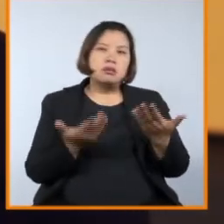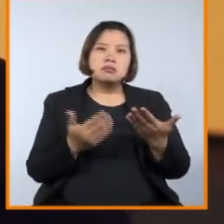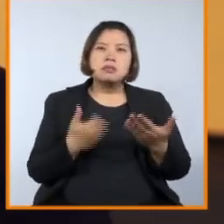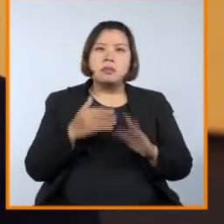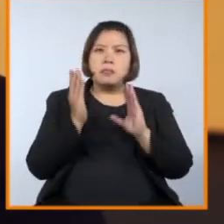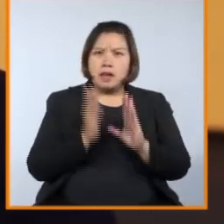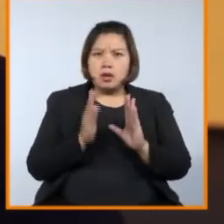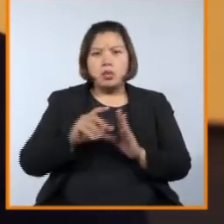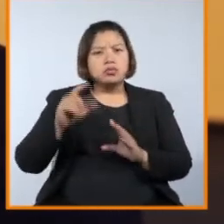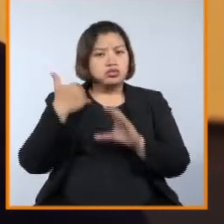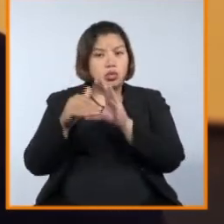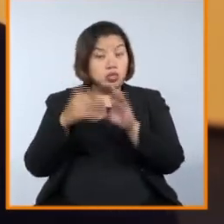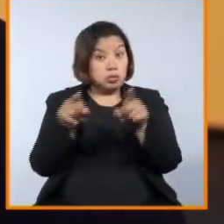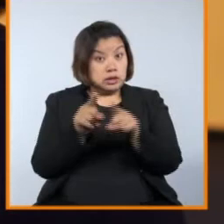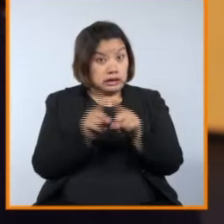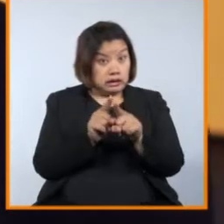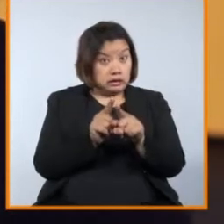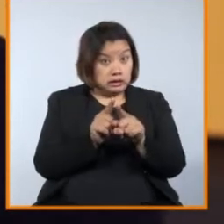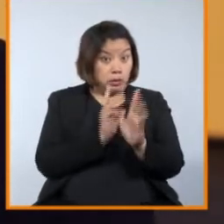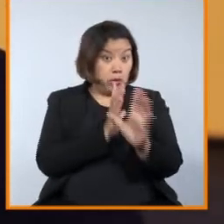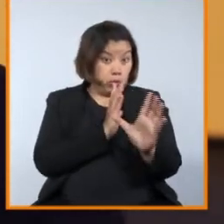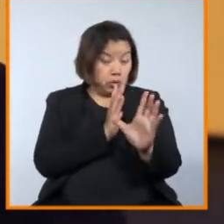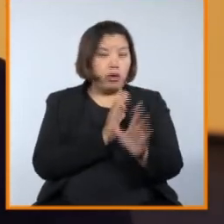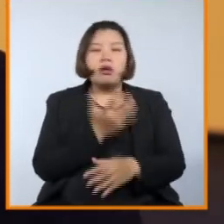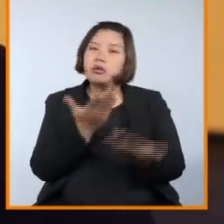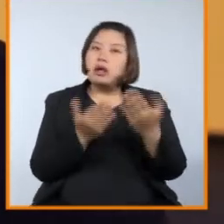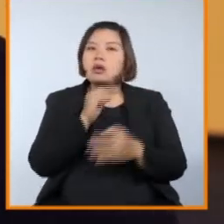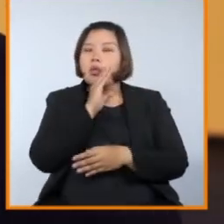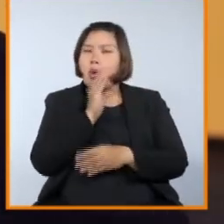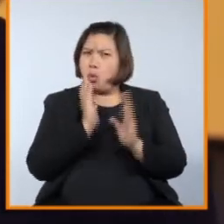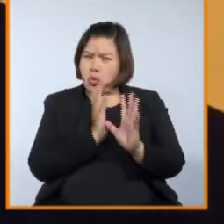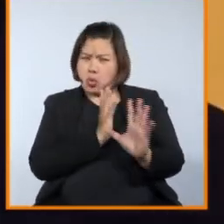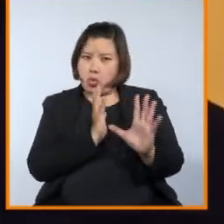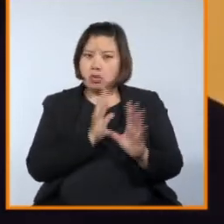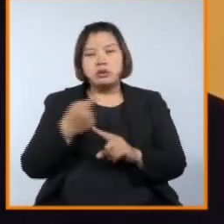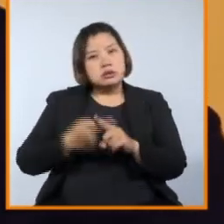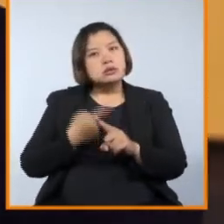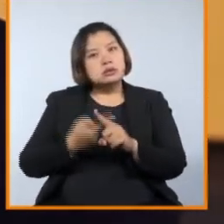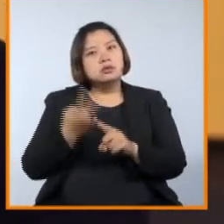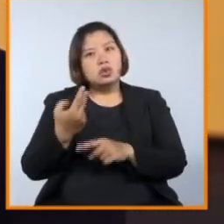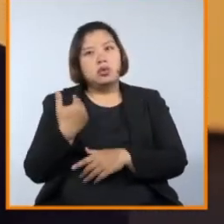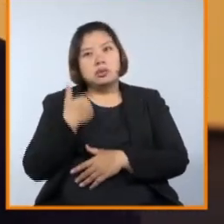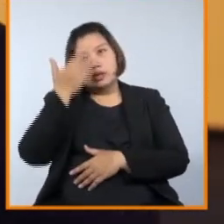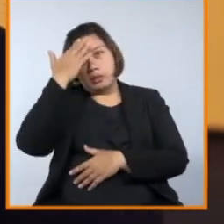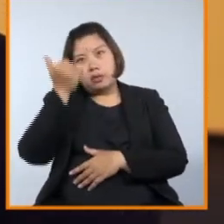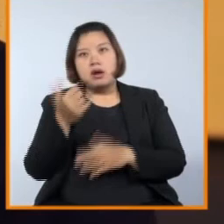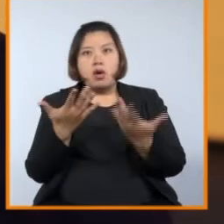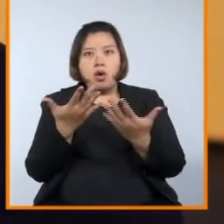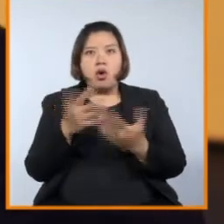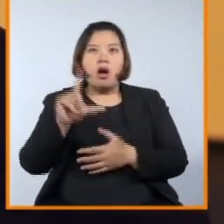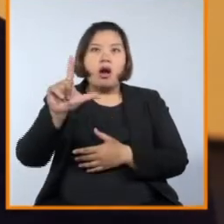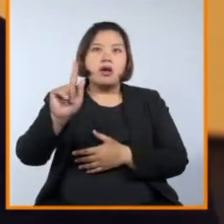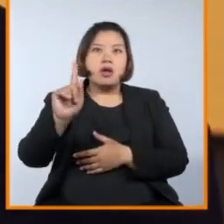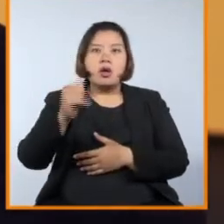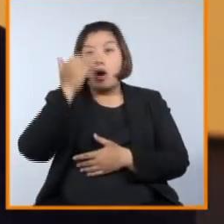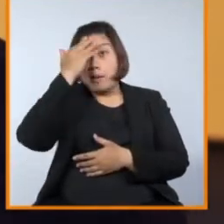แอปพลายเยอะไหมถ้าไม่เยอะเนี่ยก็รอแป๊บเดียวแต่ถ้าเยอะเนี่ยอาจจะต้องรอประมาณสัก 1-2 เดือนก่อนที่ไลน์เขาจะ approve ว่าเราส